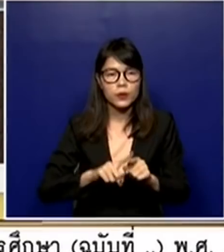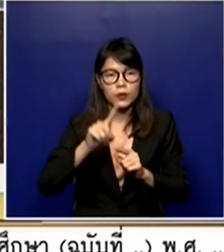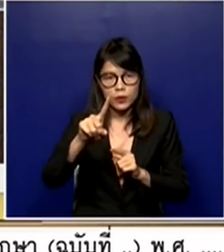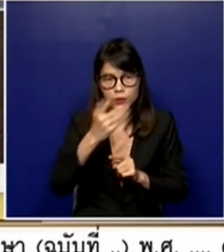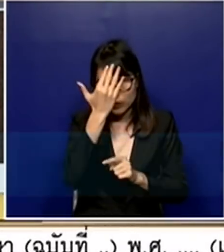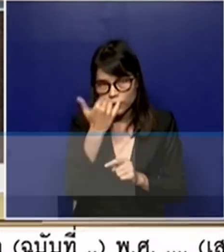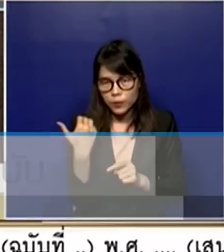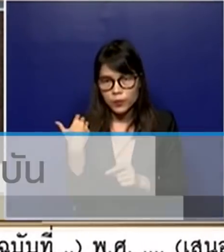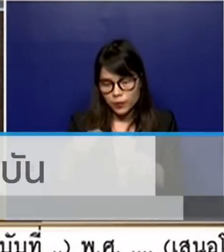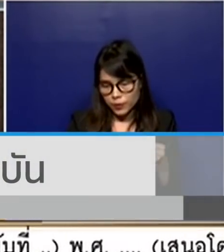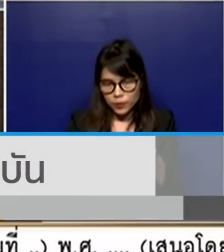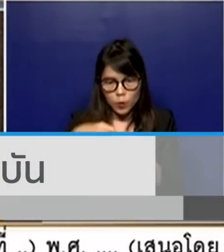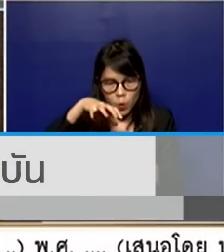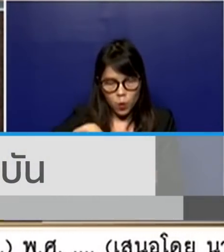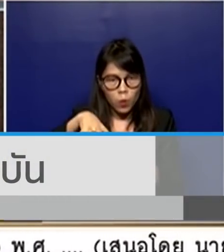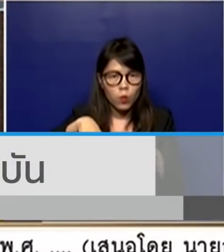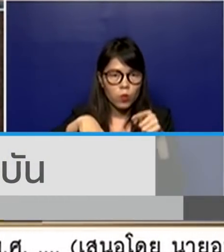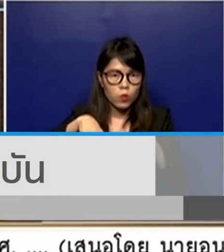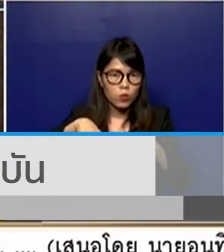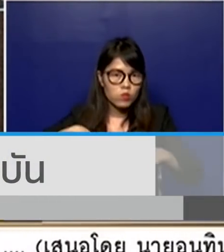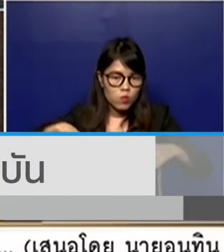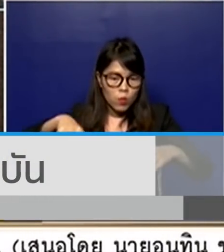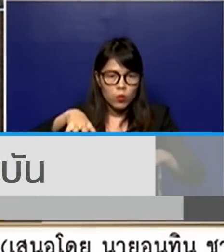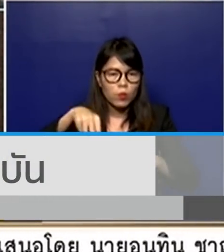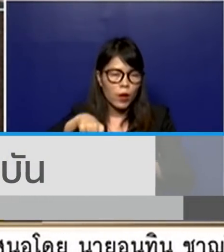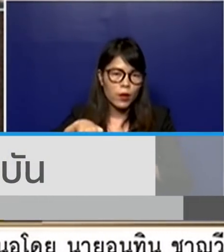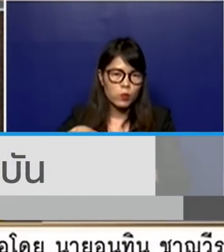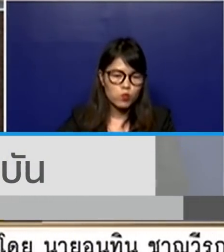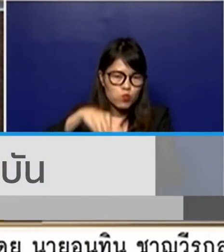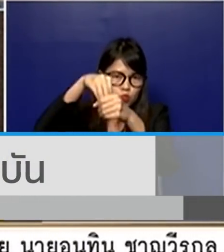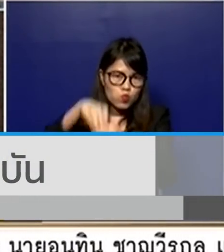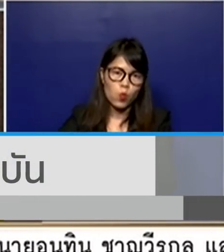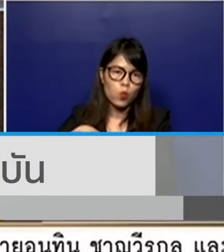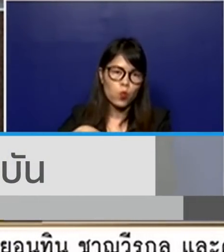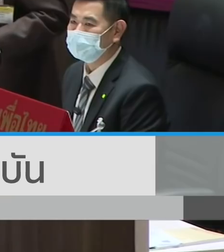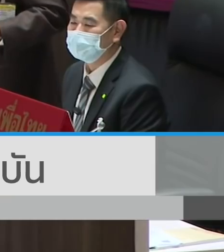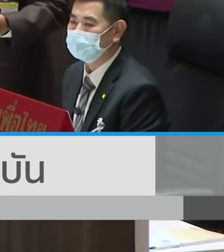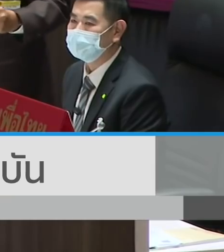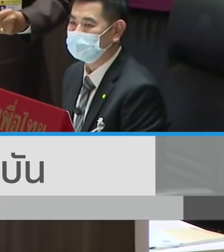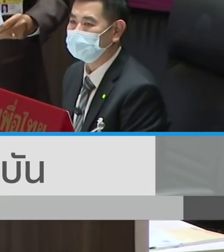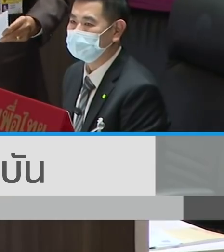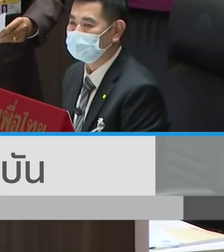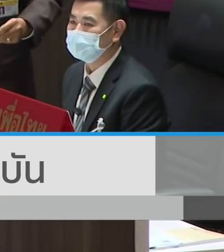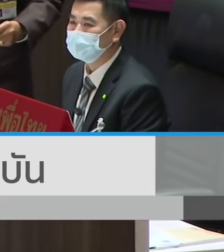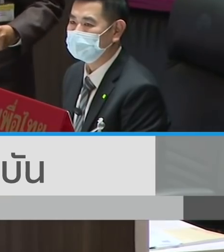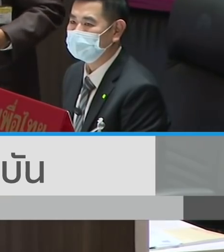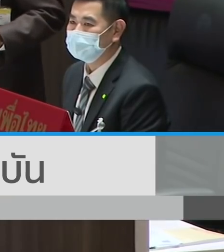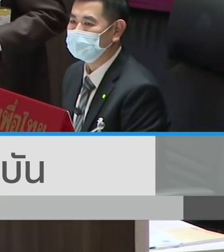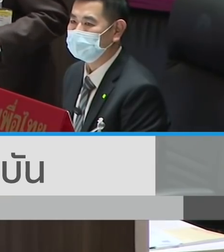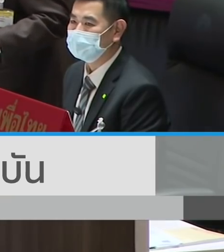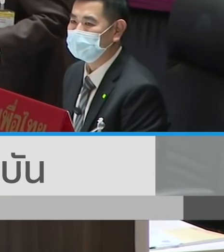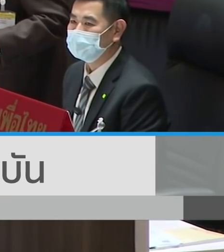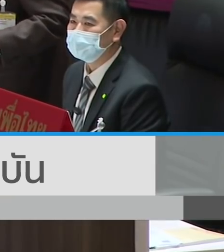ละเลยอย่างการทำให้เกิดมีบ่อนการพนันปล่อยให้มีการลักลอบขนแรงงานข้ามชาติเข้าเมืองผิดกฎหม